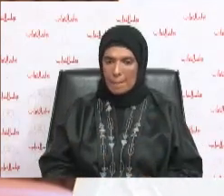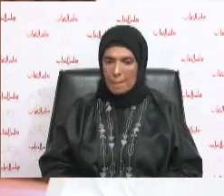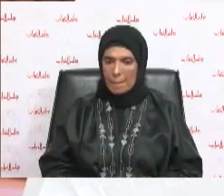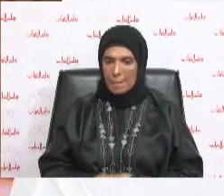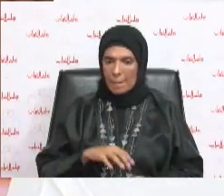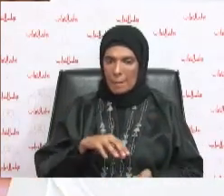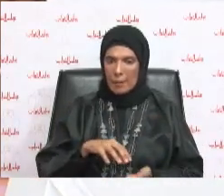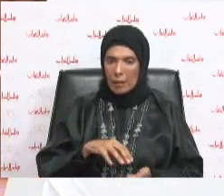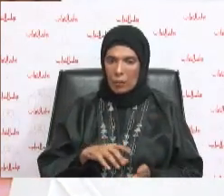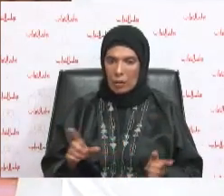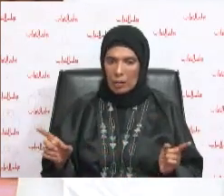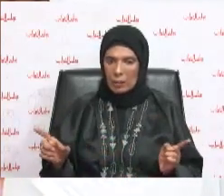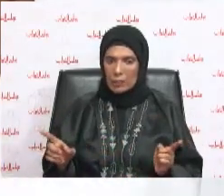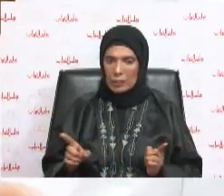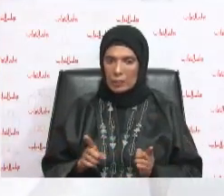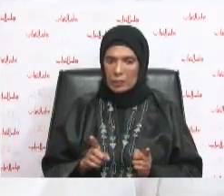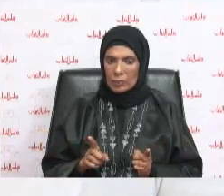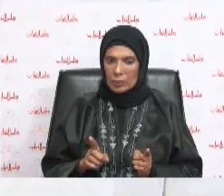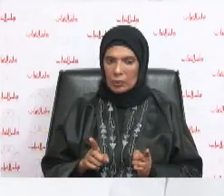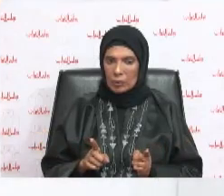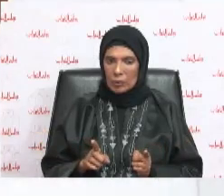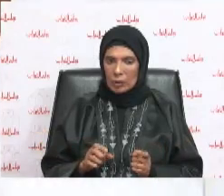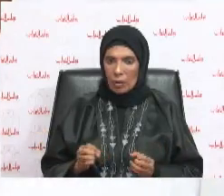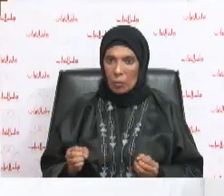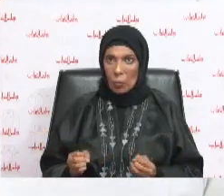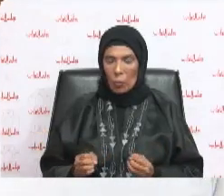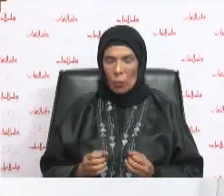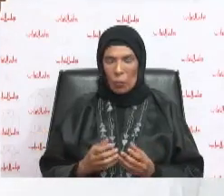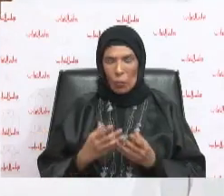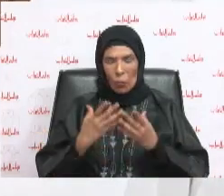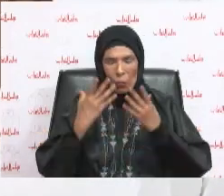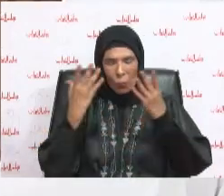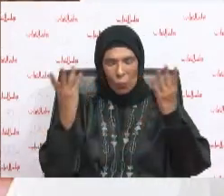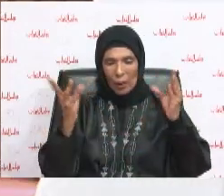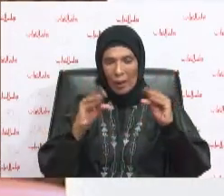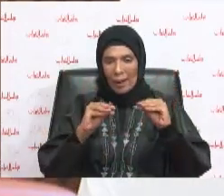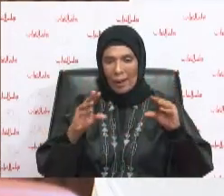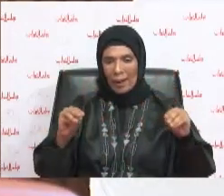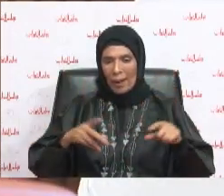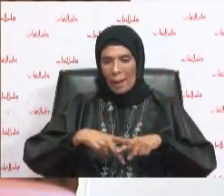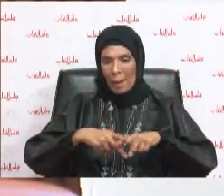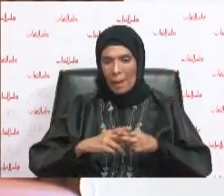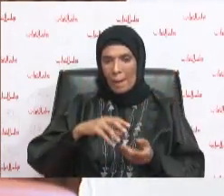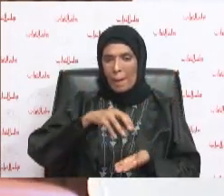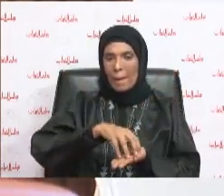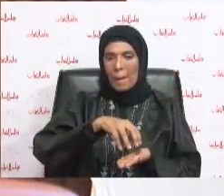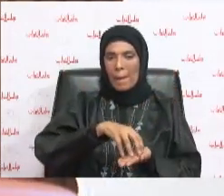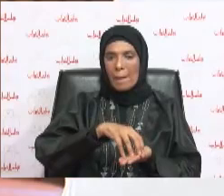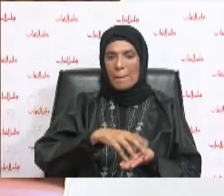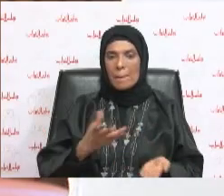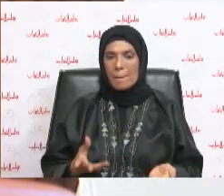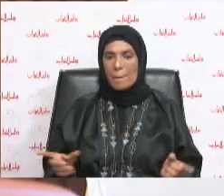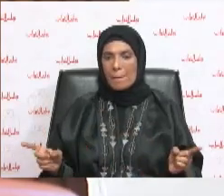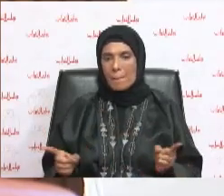في المساحات، هذا نسويها جنة، احنا نقدر نسويها جنة يعني لو مصنع صغير يعني